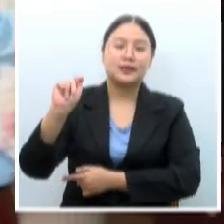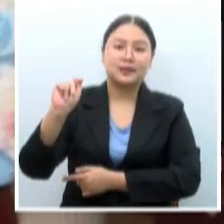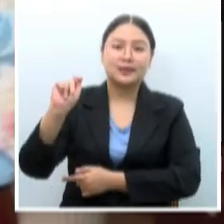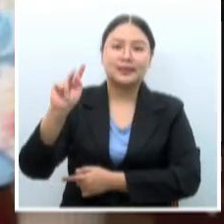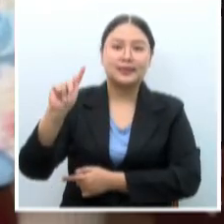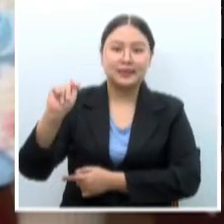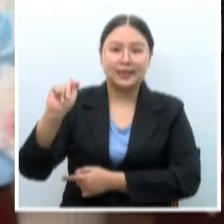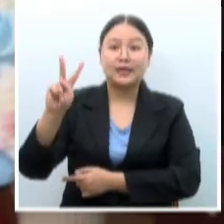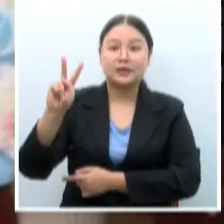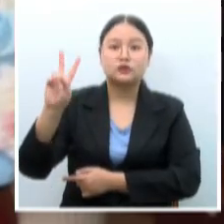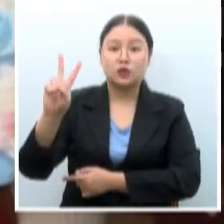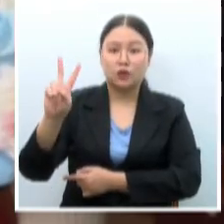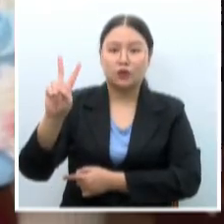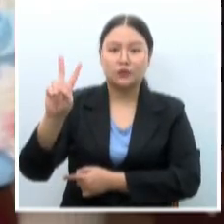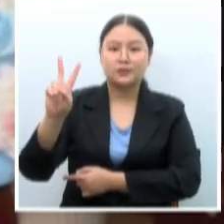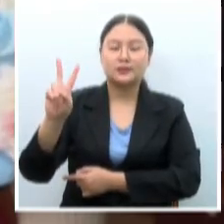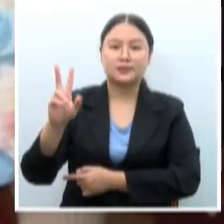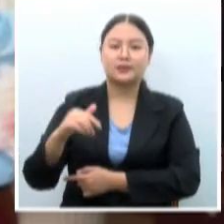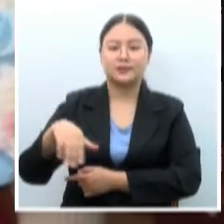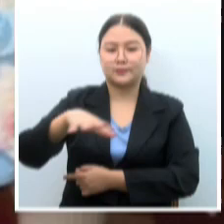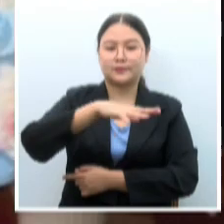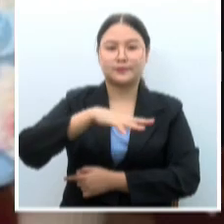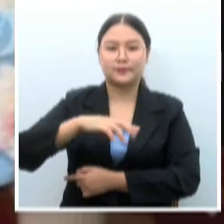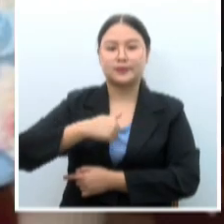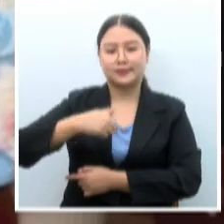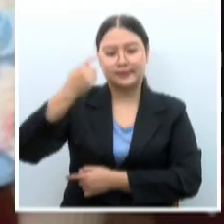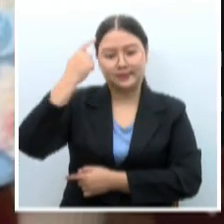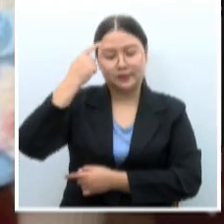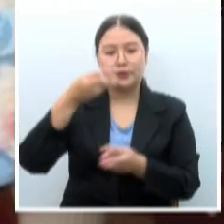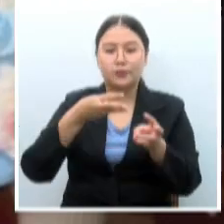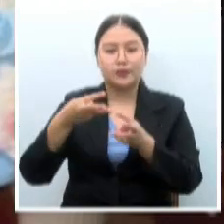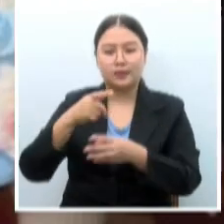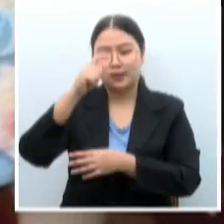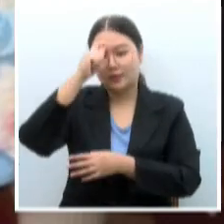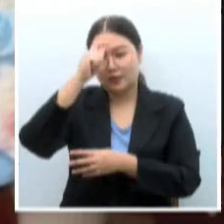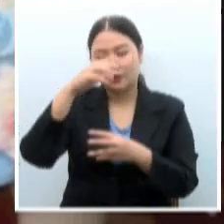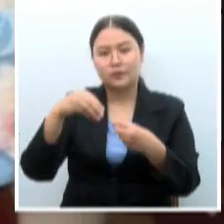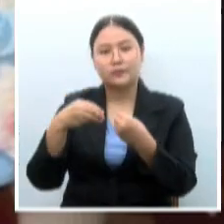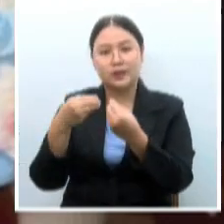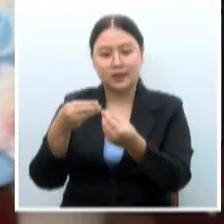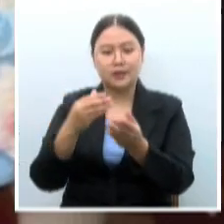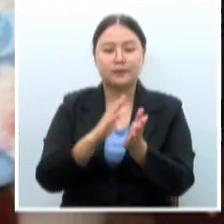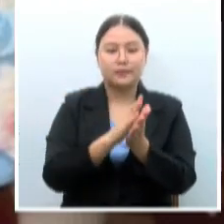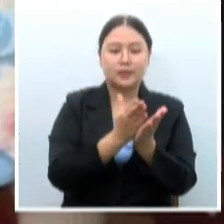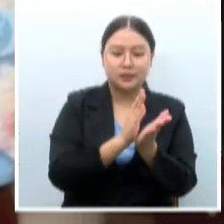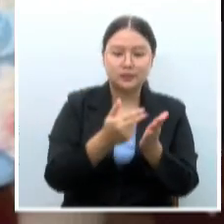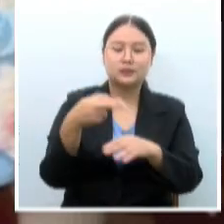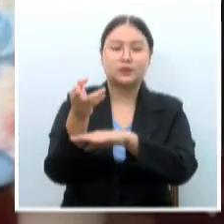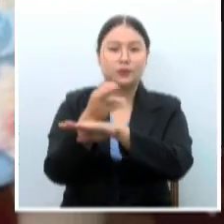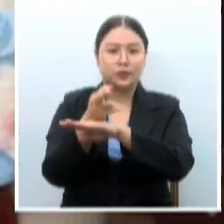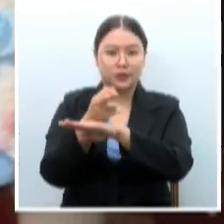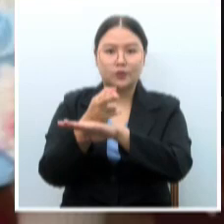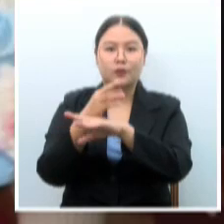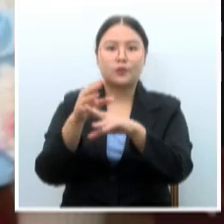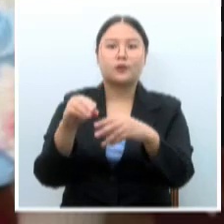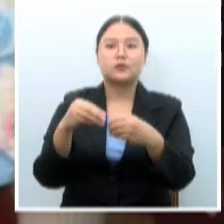ศึกษาน่านเขต2ได้พร้อมใจกันเทิดพระเกียรติโดยได้จัดทำหนังสือและวิดิทัศน์เพื่อเป็นการเทิด